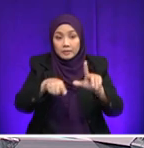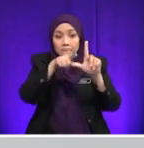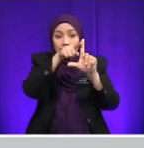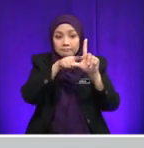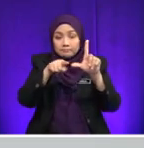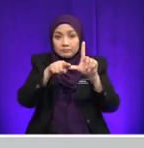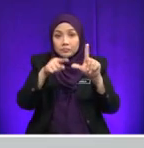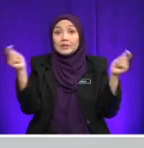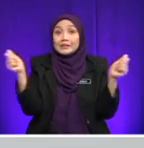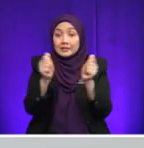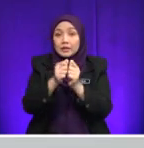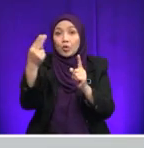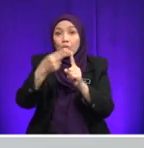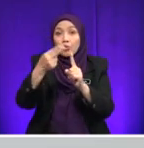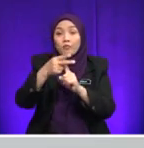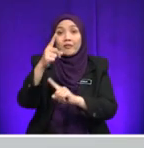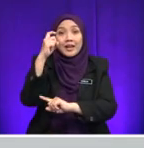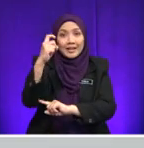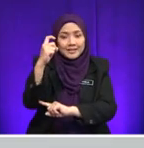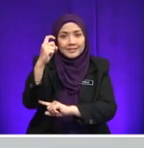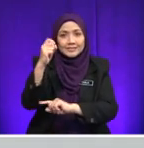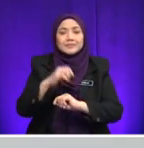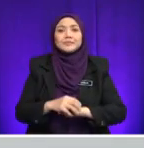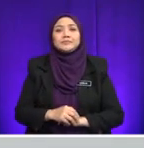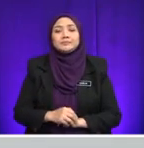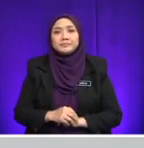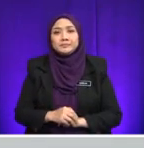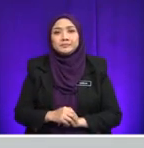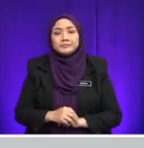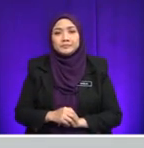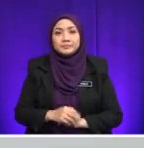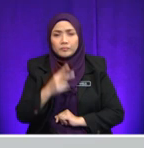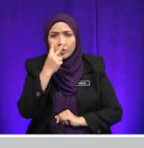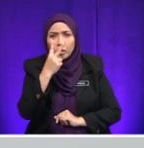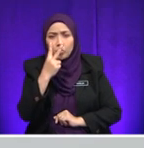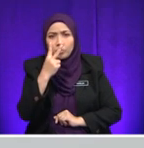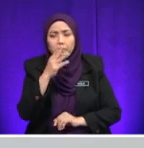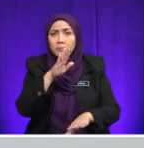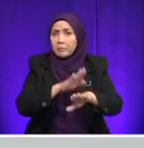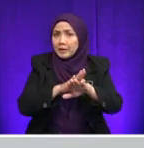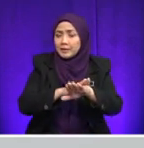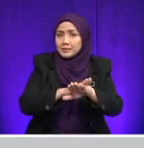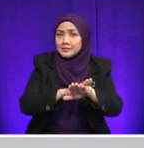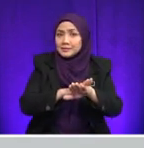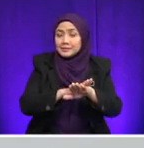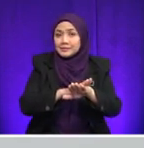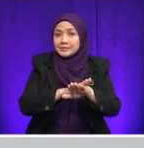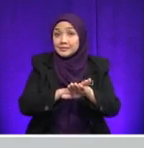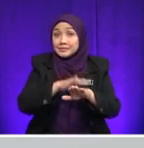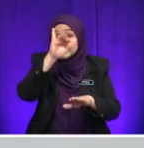oke dan turun phytagoras di sini adalah kalau merujuk kepada Segitiga Biru di